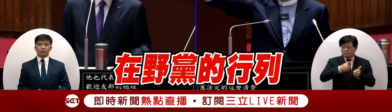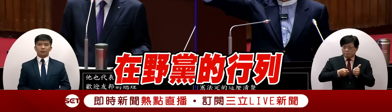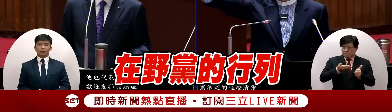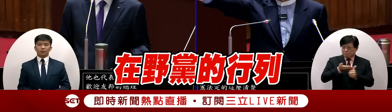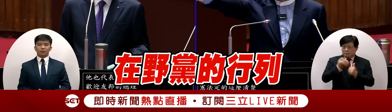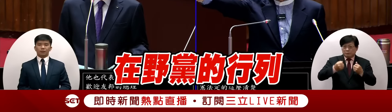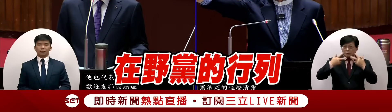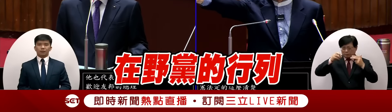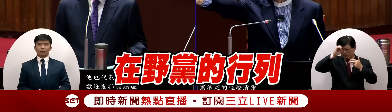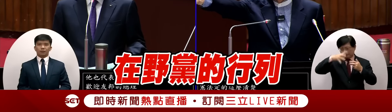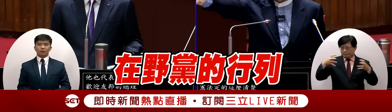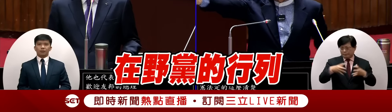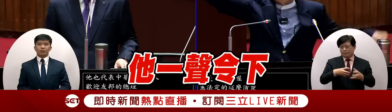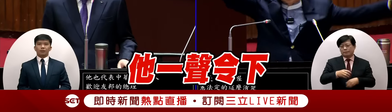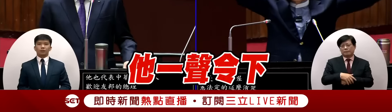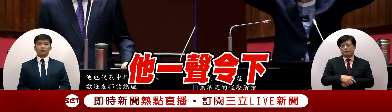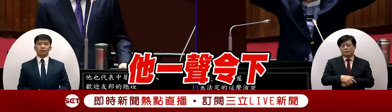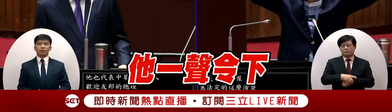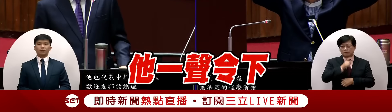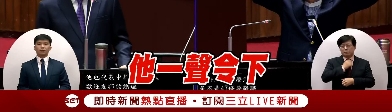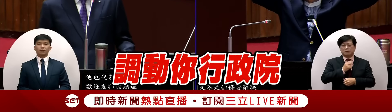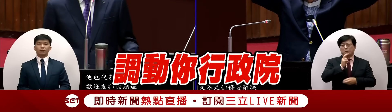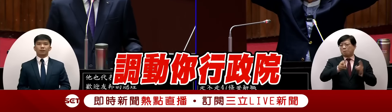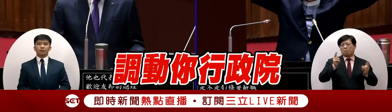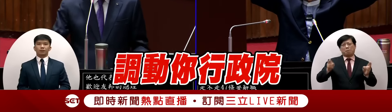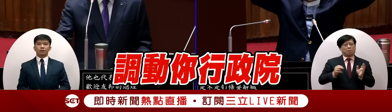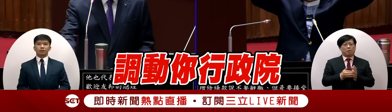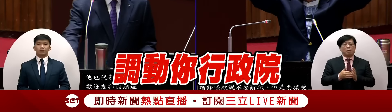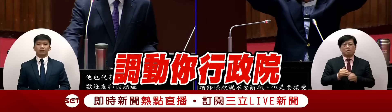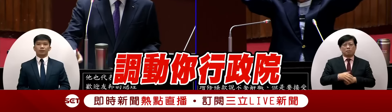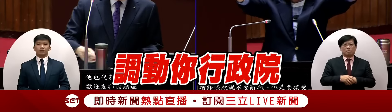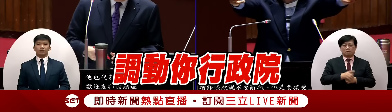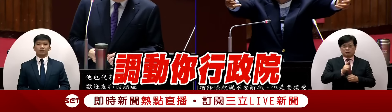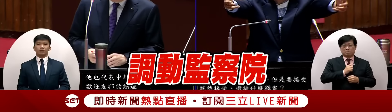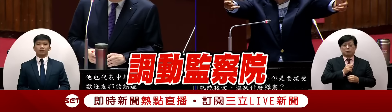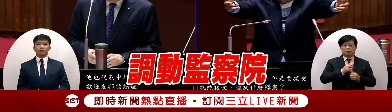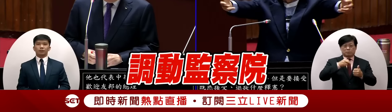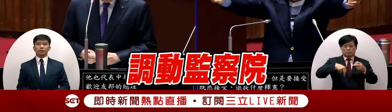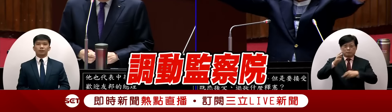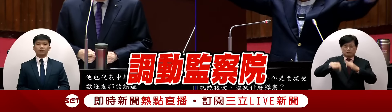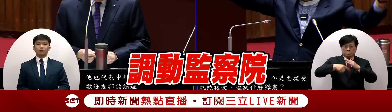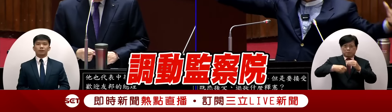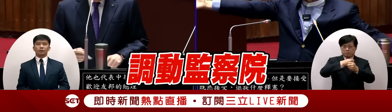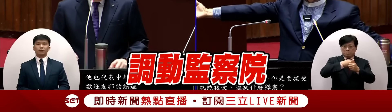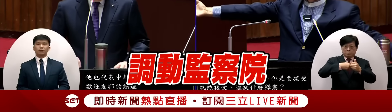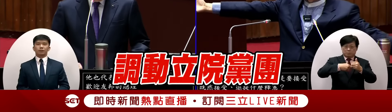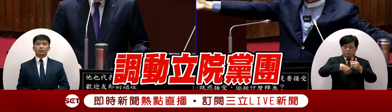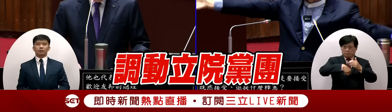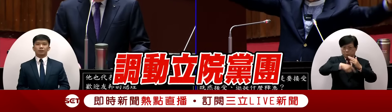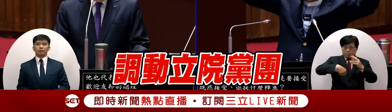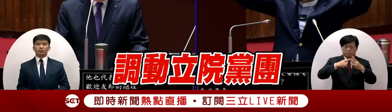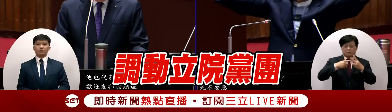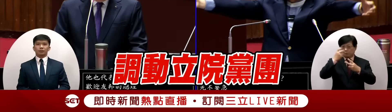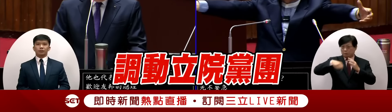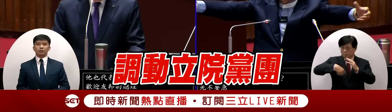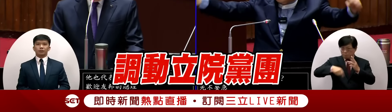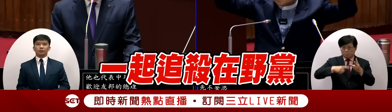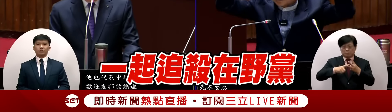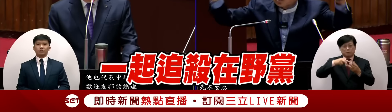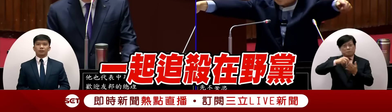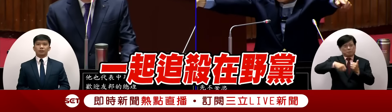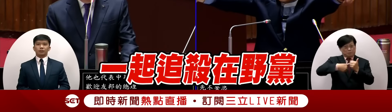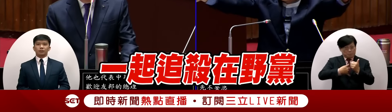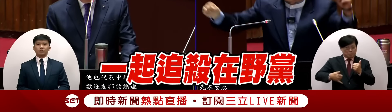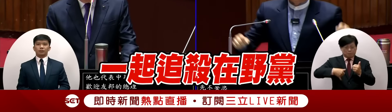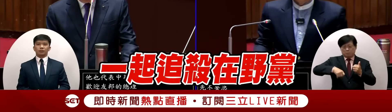在野党的行列、啊、他一声令下，调动你行政院，调动监察院，调动立院党团，一